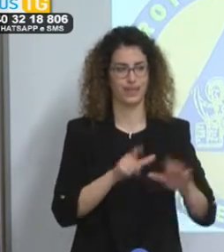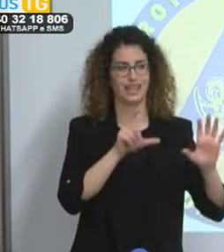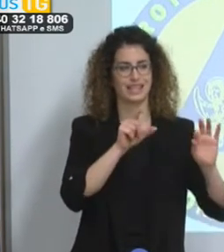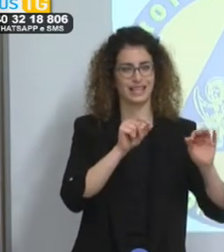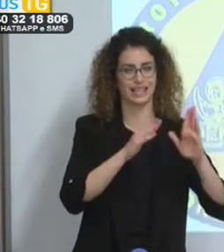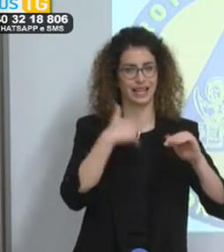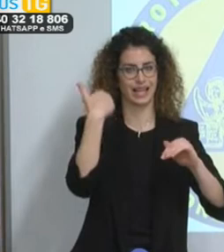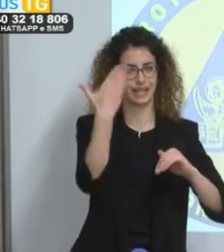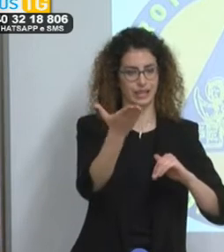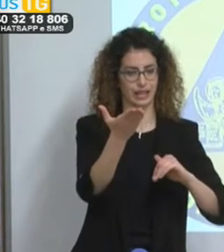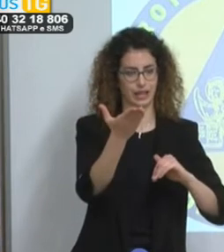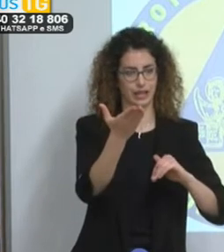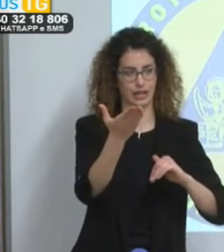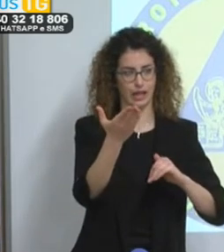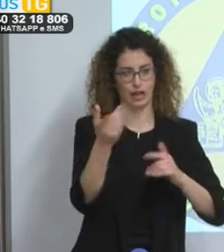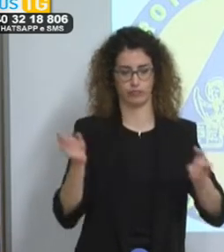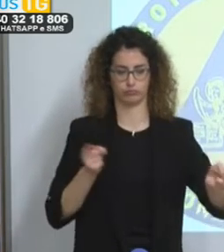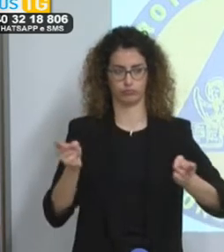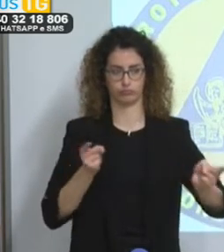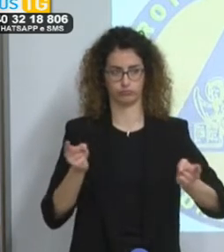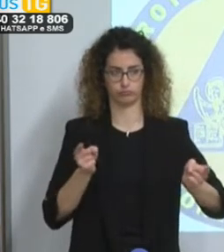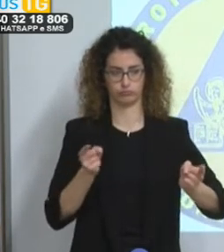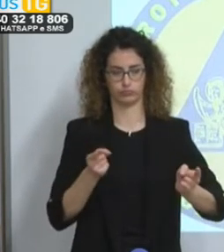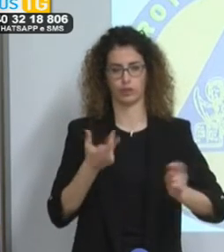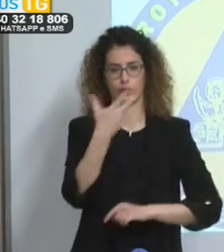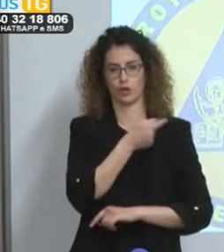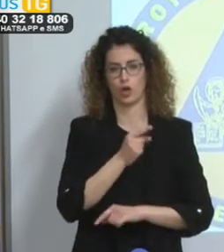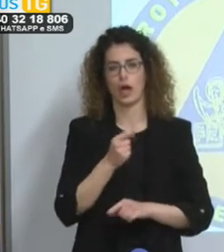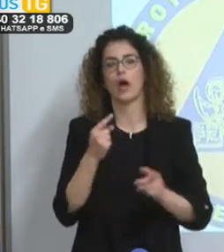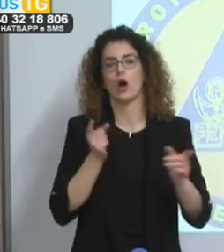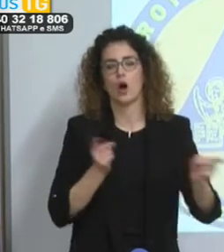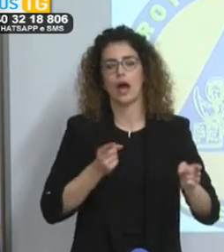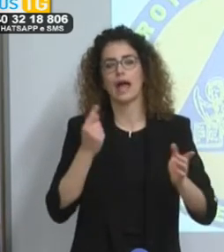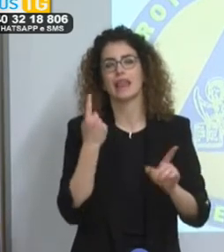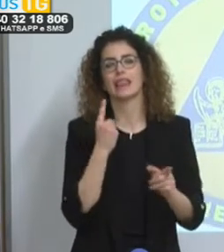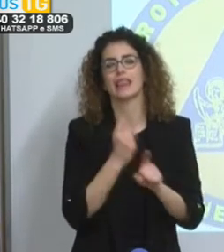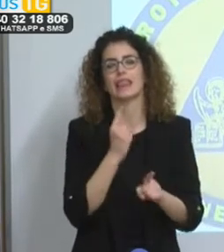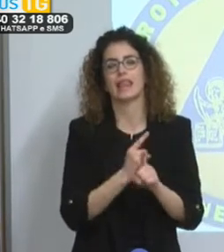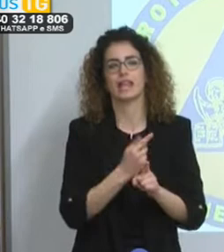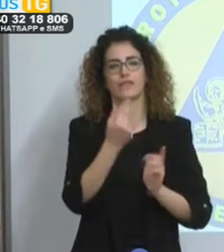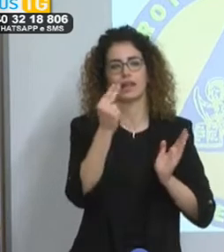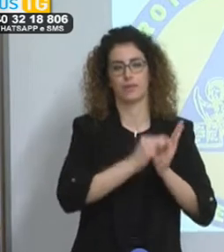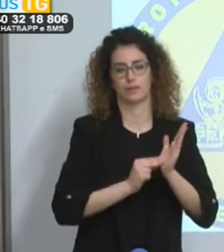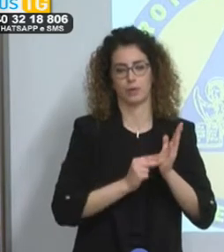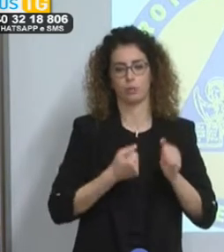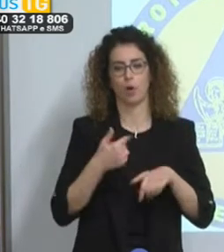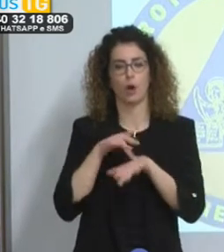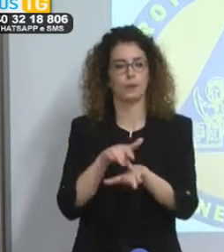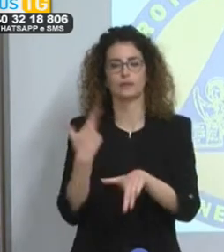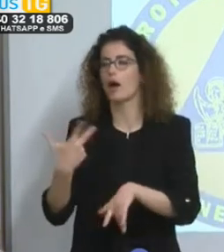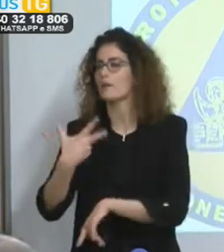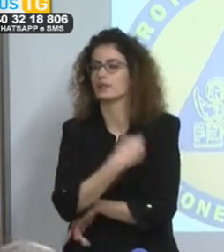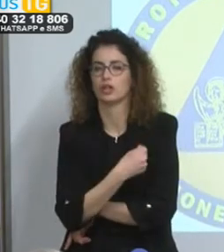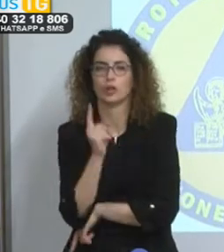giù? In su. Nel frattempo bisogna prenotarsi, non si può andare con l'accompagnatore e dire vaccinami, in questo